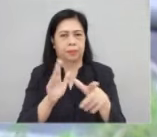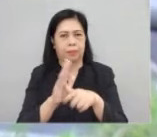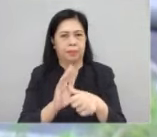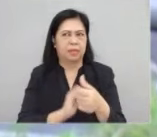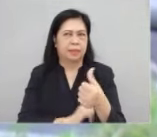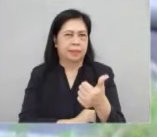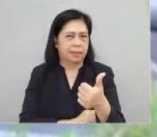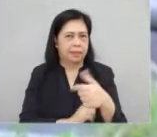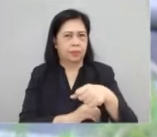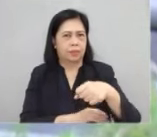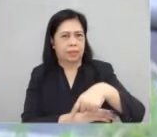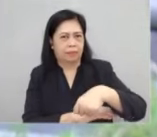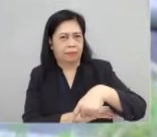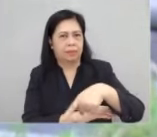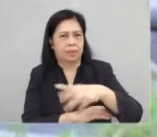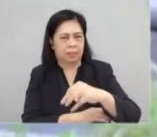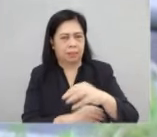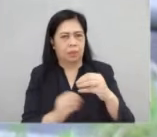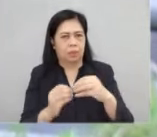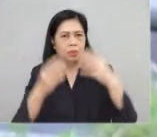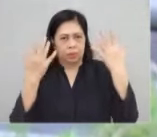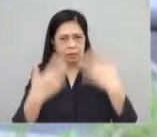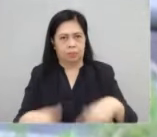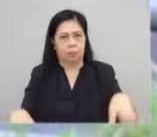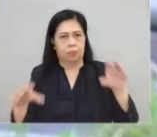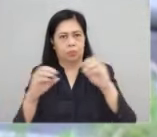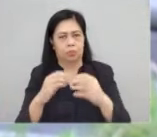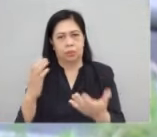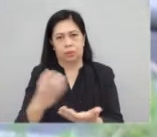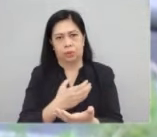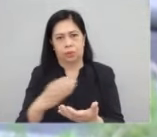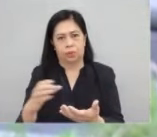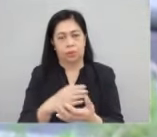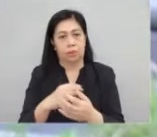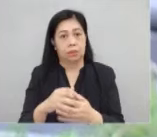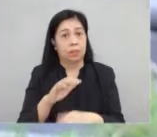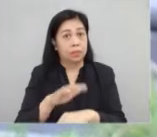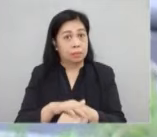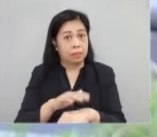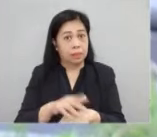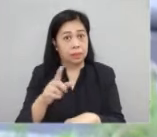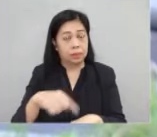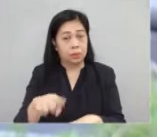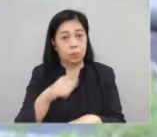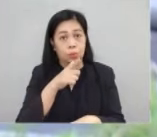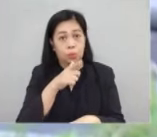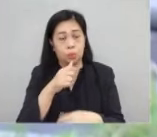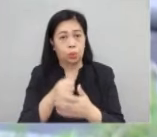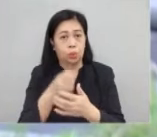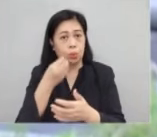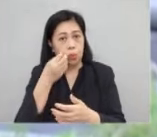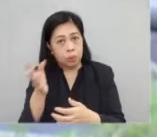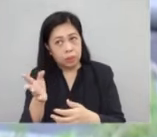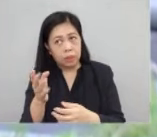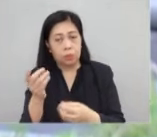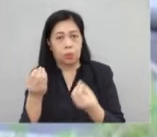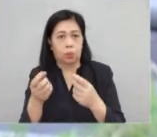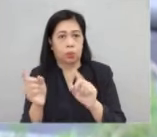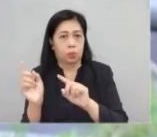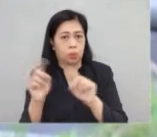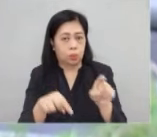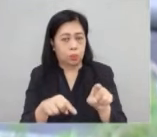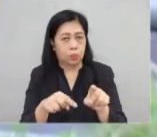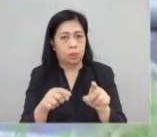10 to 11 p.m. kung saan tapos na rin yung concert. Kaya naman payo nila doon sa mga uuwi o papunta ng